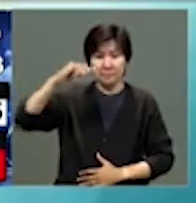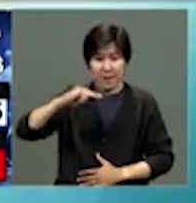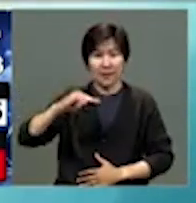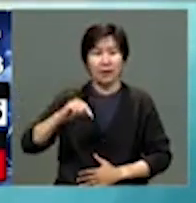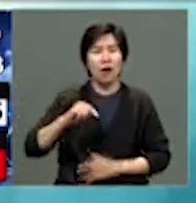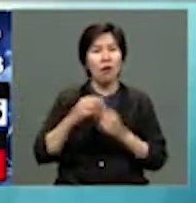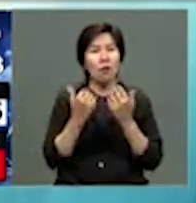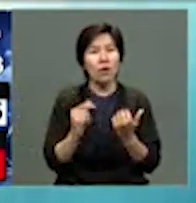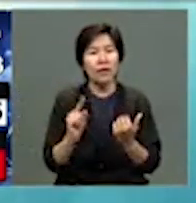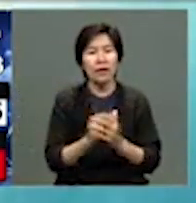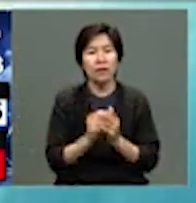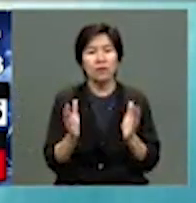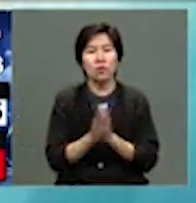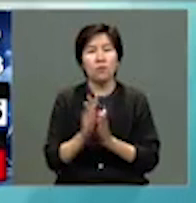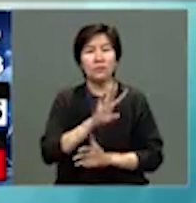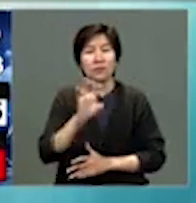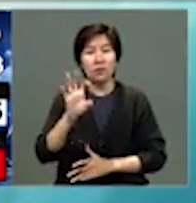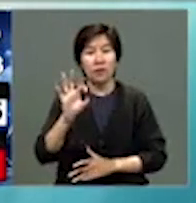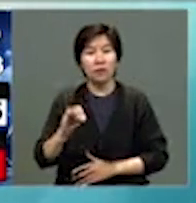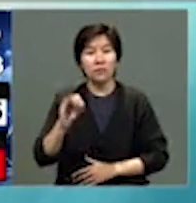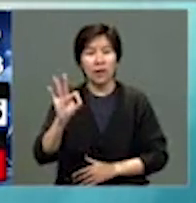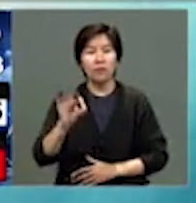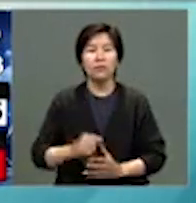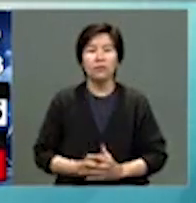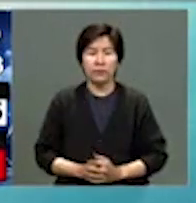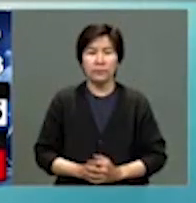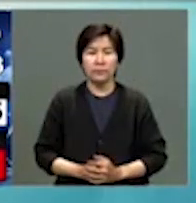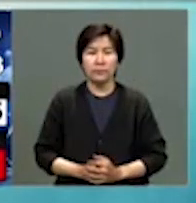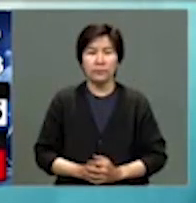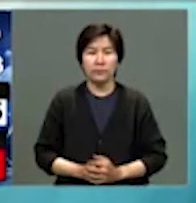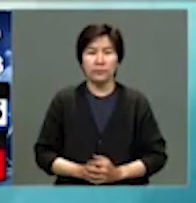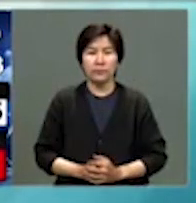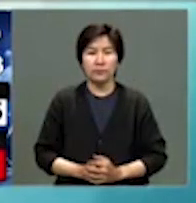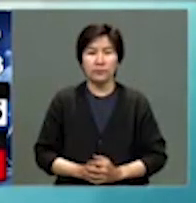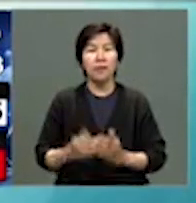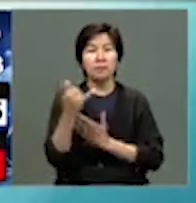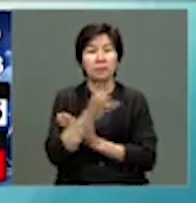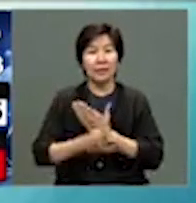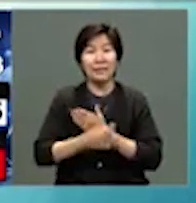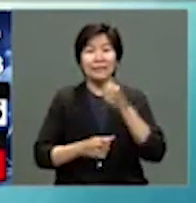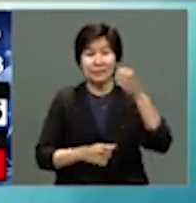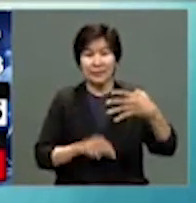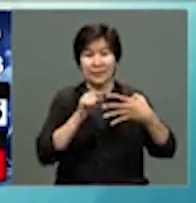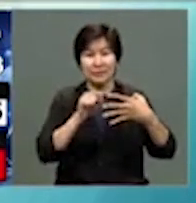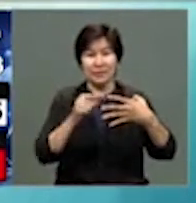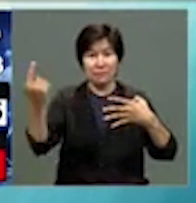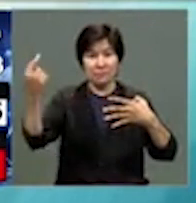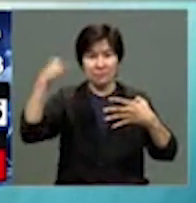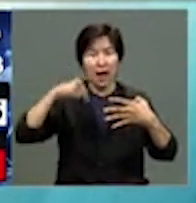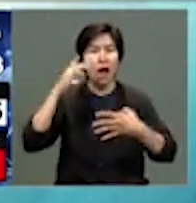ในวันนี้นะครับก็ก็อยากให้เราเลือกลงไปเรื่อยๆนะครับไปดูการนำคนไทยกลับมาจากต่างประเทศนะครับก็จะเห็นตัวเลขต่างๆนะครับวันนี้499ราย499คนนะครับจาก 4ประเทศนะครับแล้วก็พรุ่งนี้